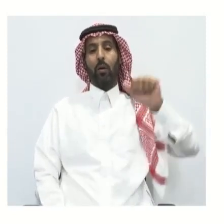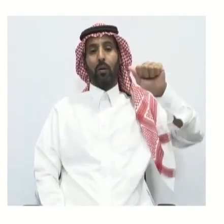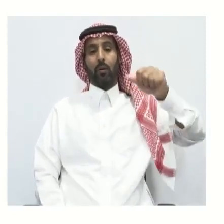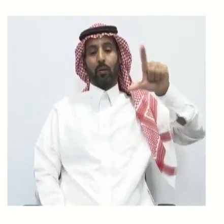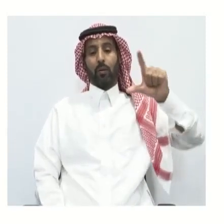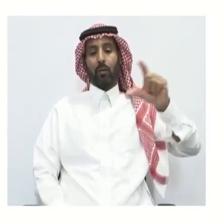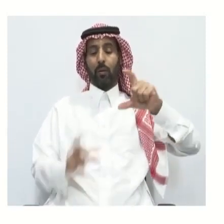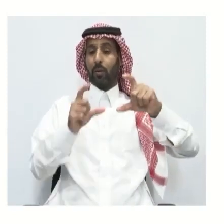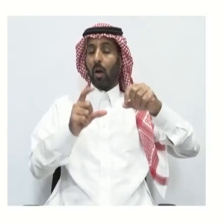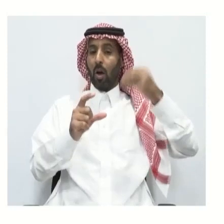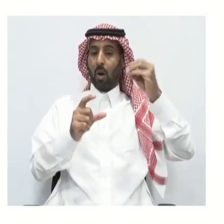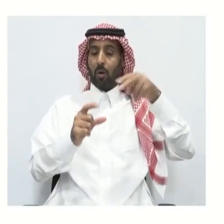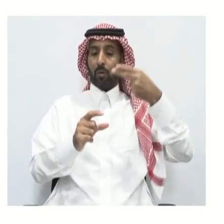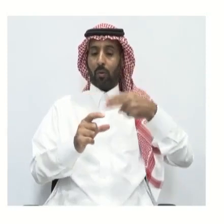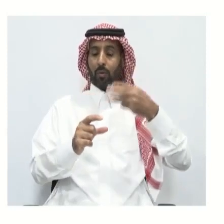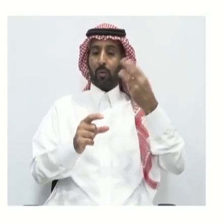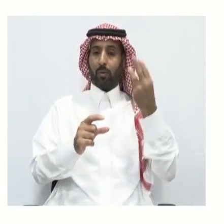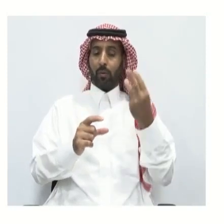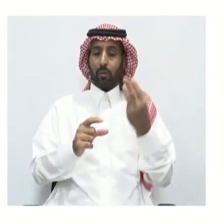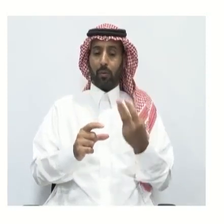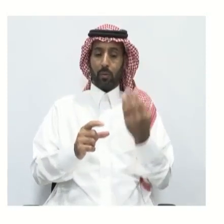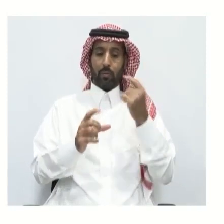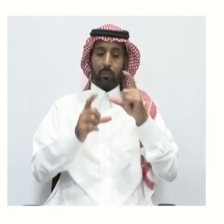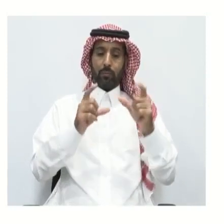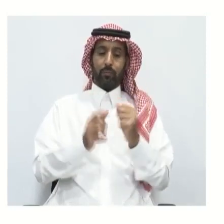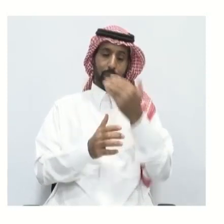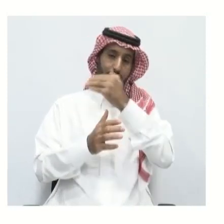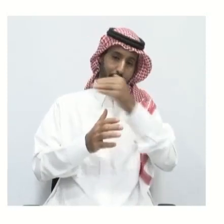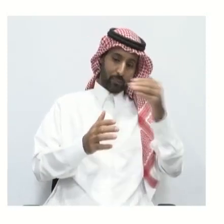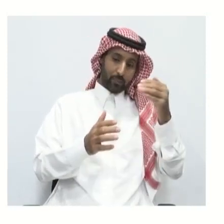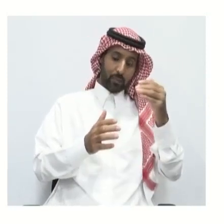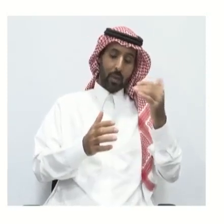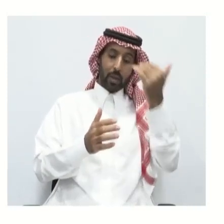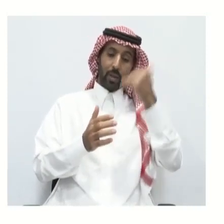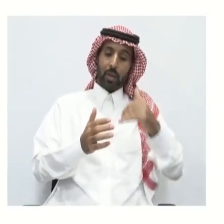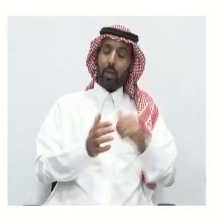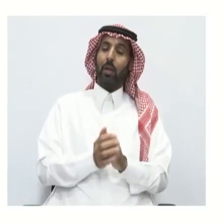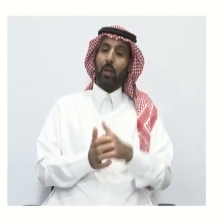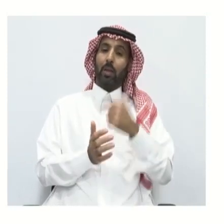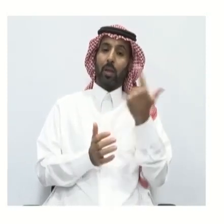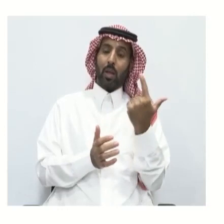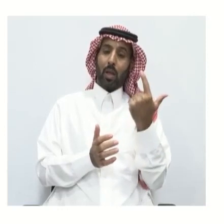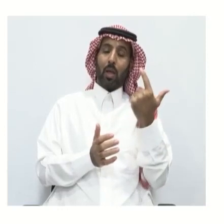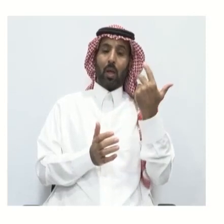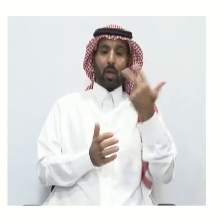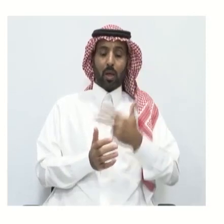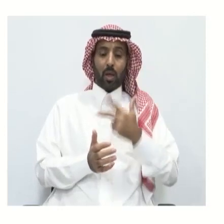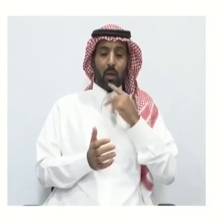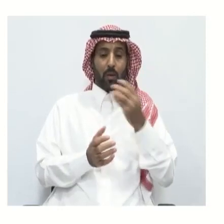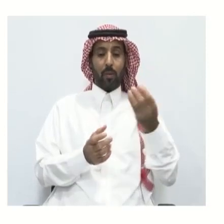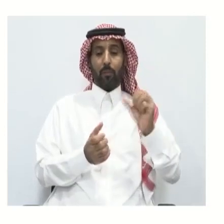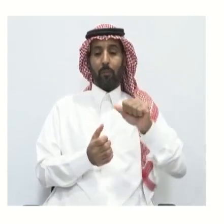مولات عندما استخرجت مولات هيدروكسيد الالمنيوم استخدمتها في تحويلها الى مولات